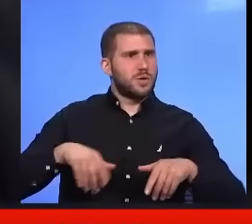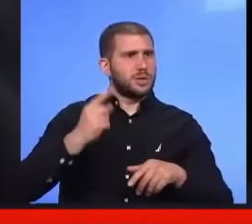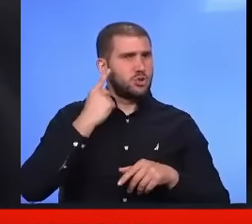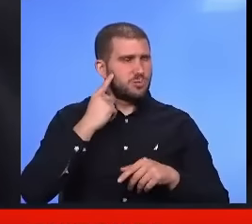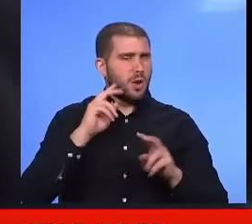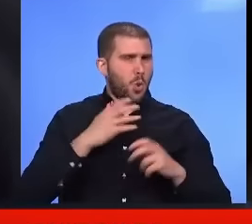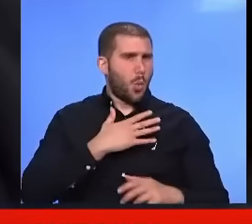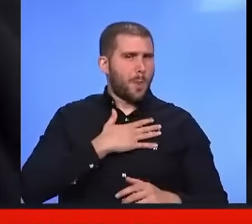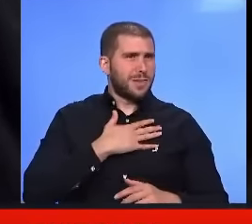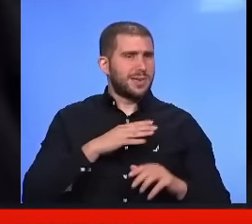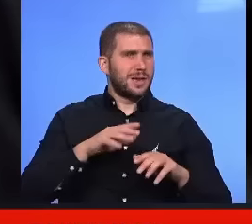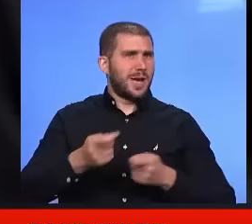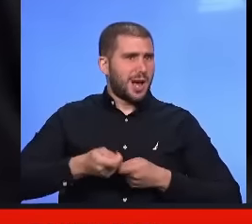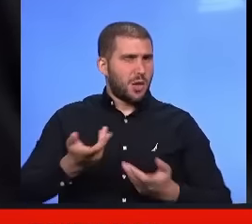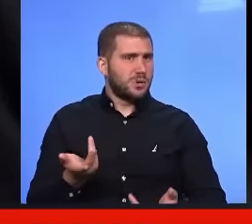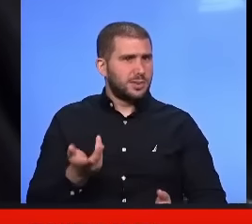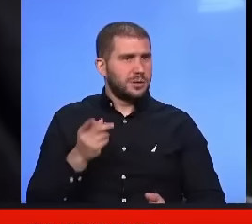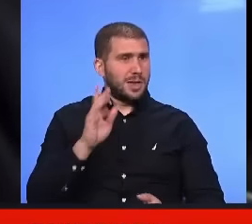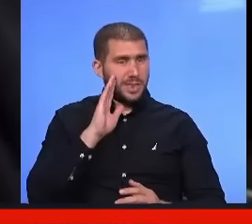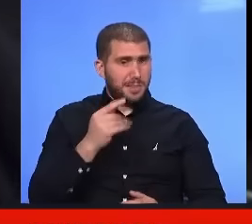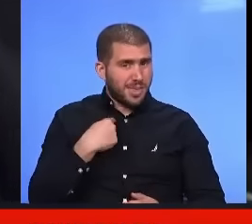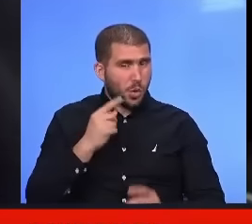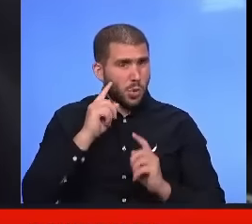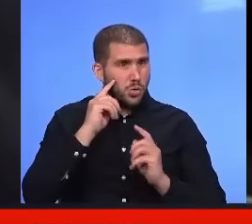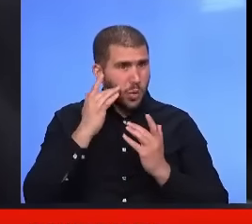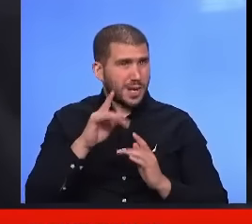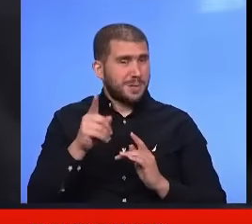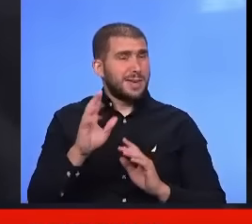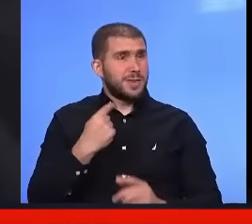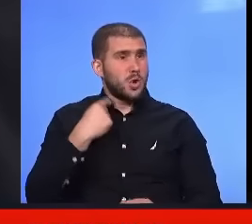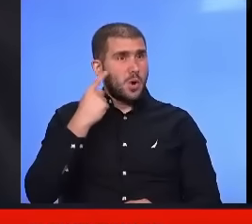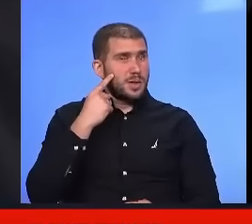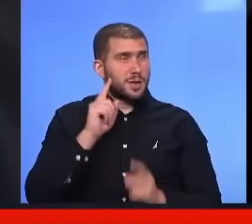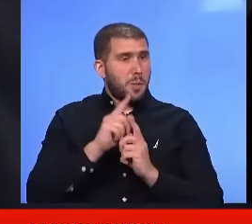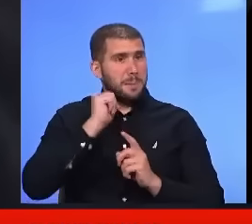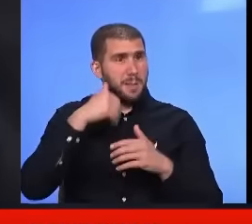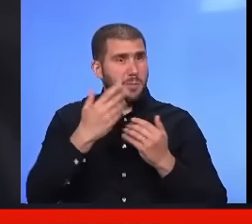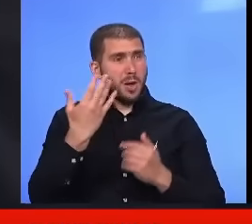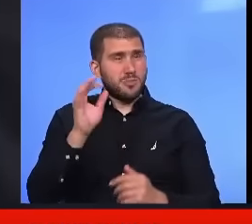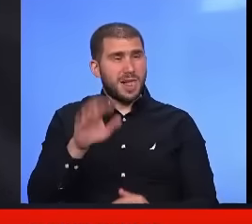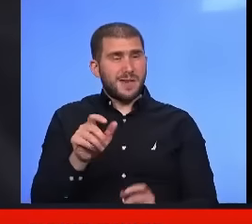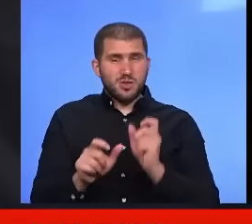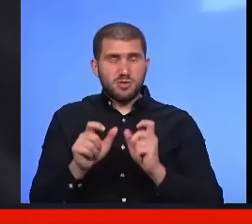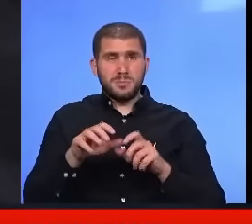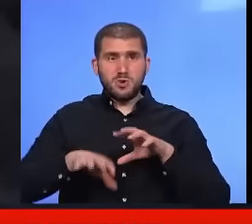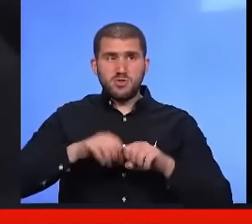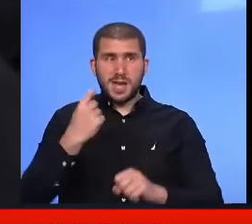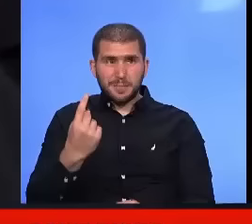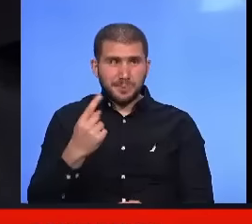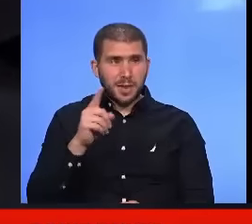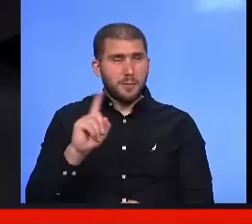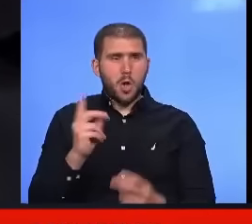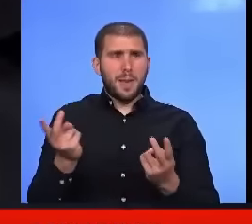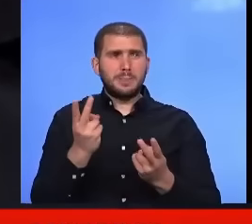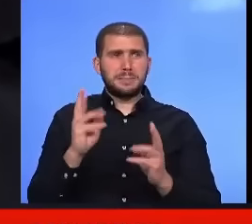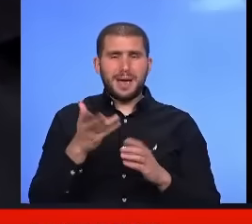רומנטי, חקלאות, נכון? תאמין לי שאנחנו דואגים אם אני יודע לרתק מחר בבוקר 50 אלף איש בשטחים, שהם לא